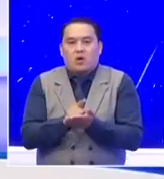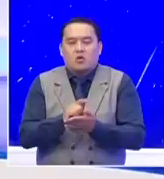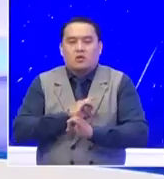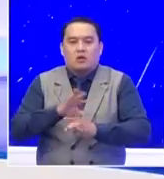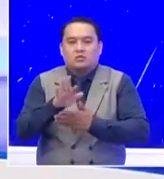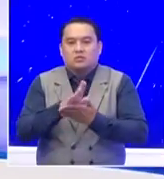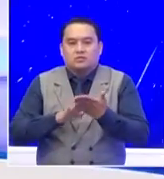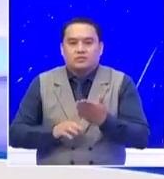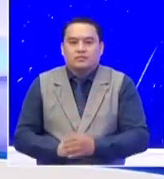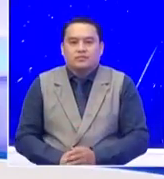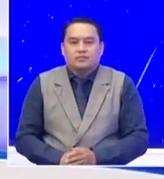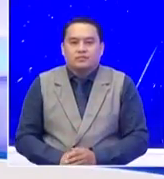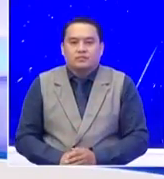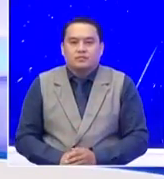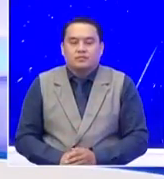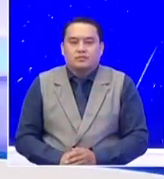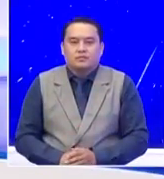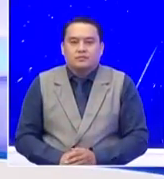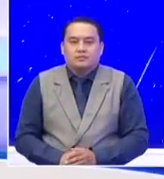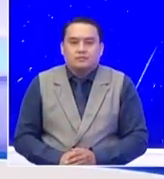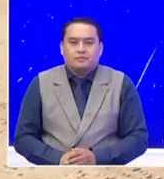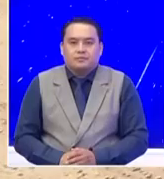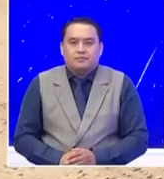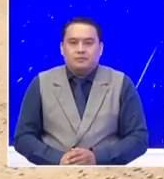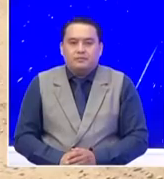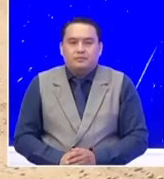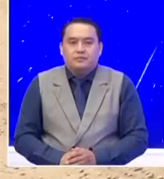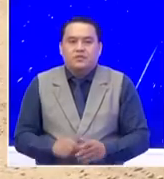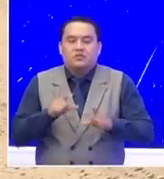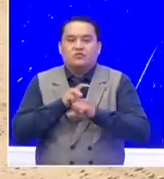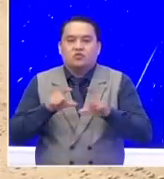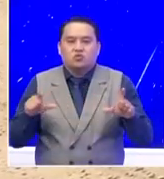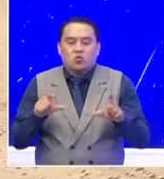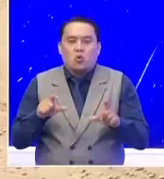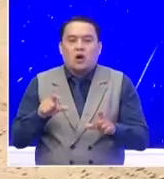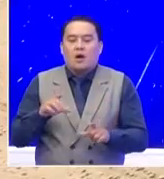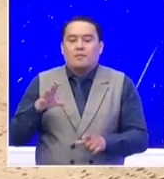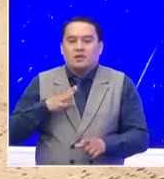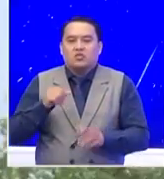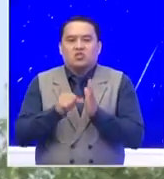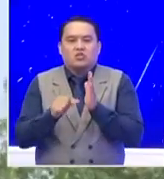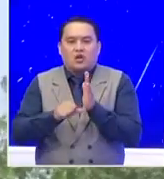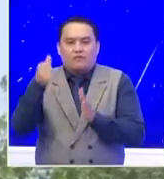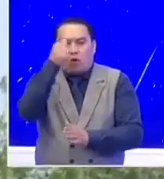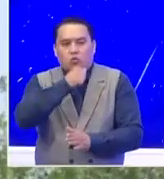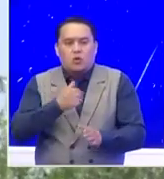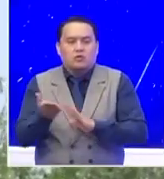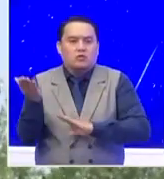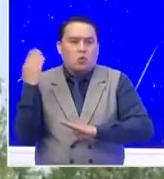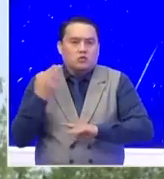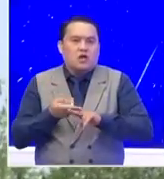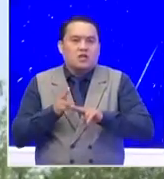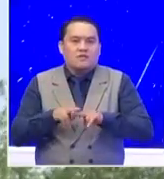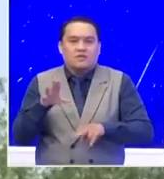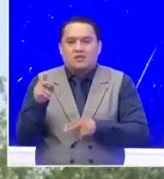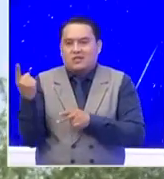подрядчиков, узнавала наша съемочная группа. Эта школа в селе Каратальск была построена в 60-х годах прошлого века. С этого момента